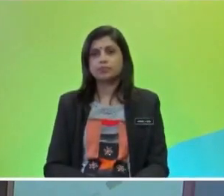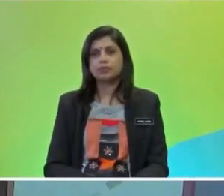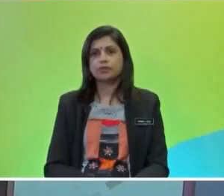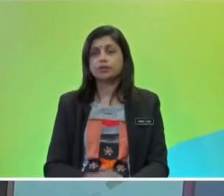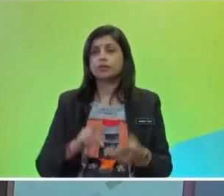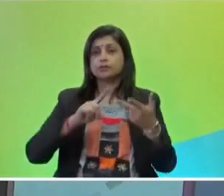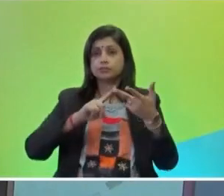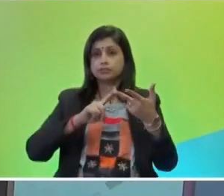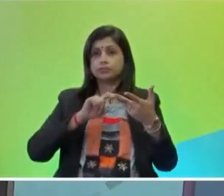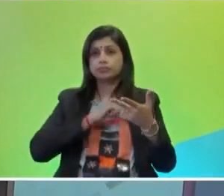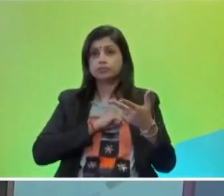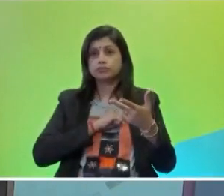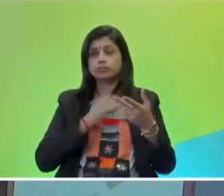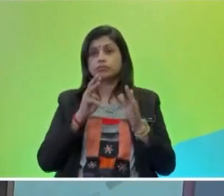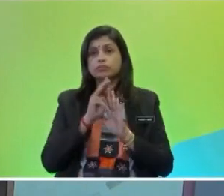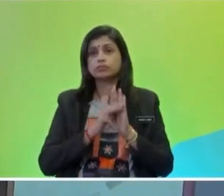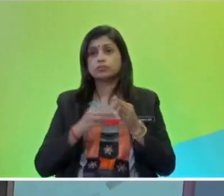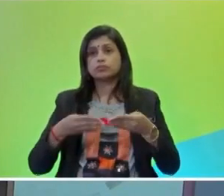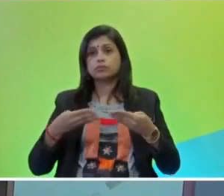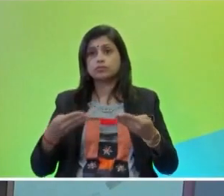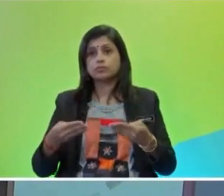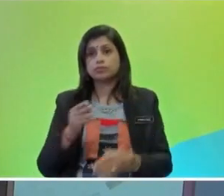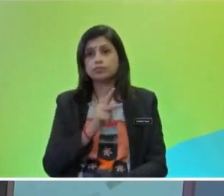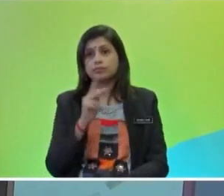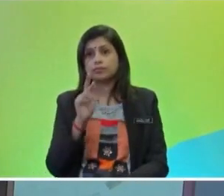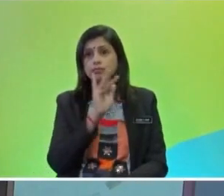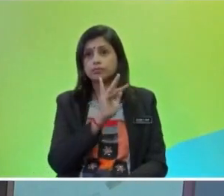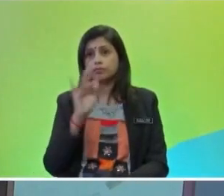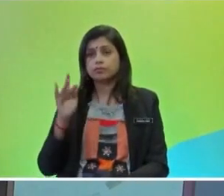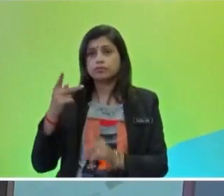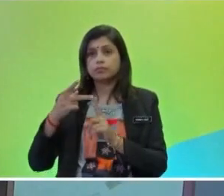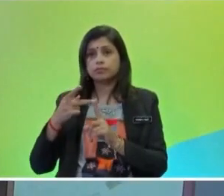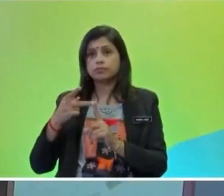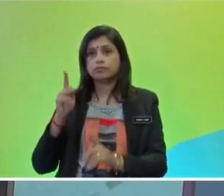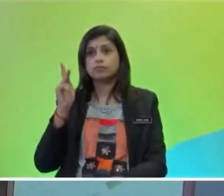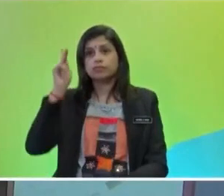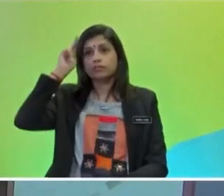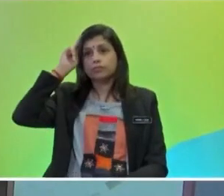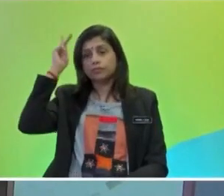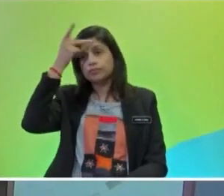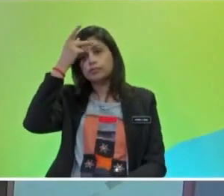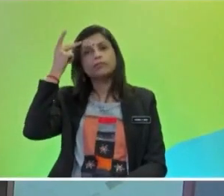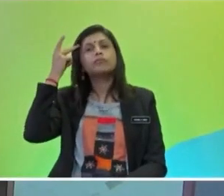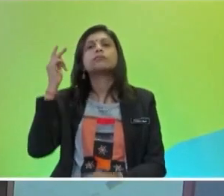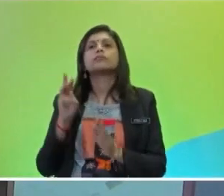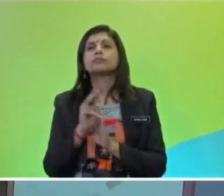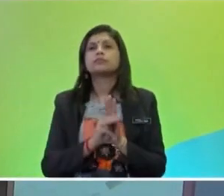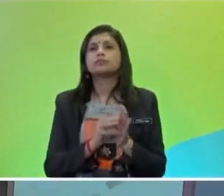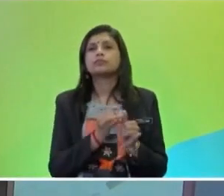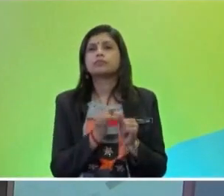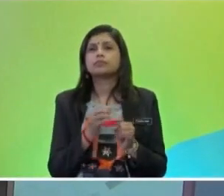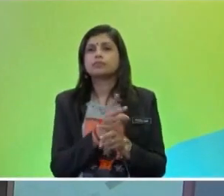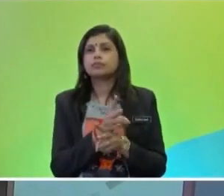ketiga, saya memberikan tanda kosong kepada Kumar kerana menjaga rumah semasa